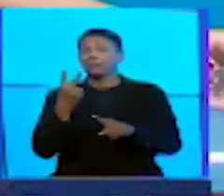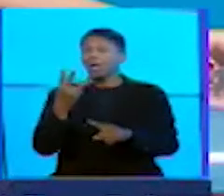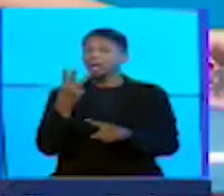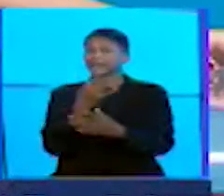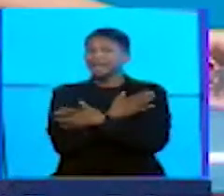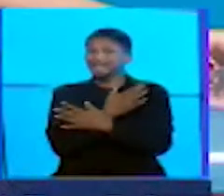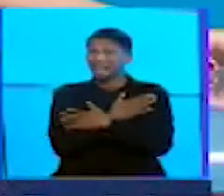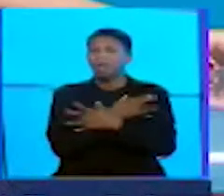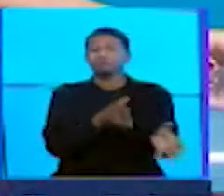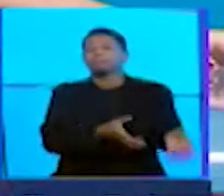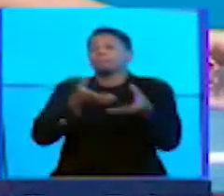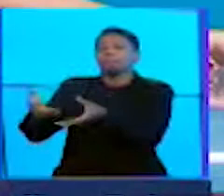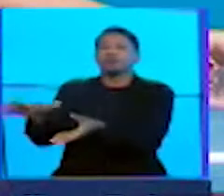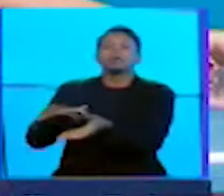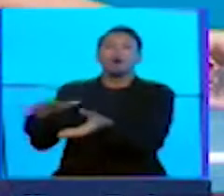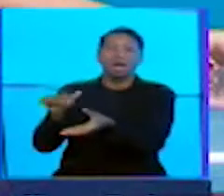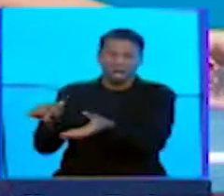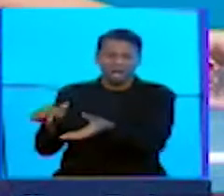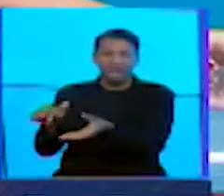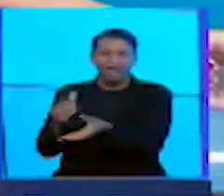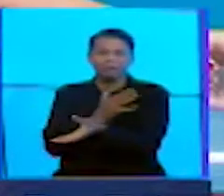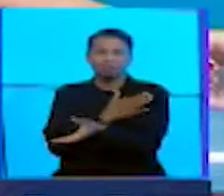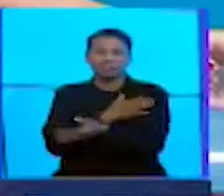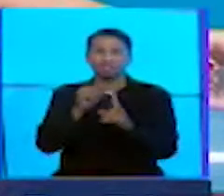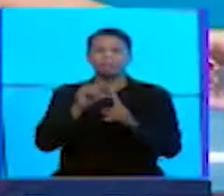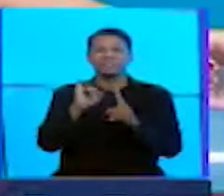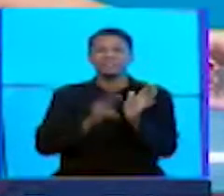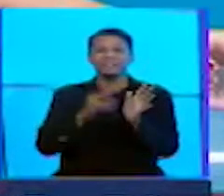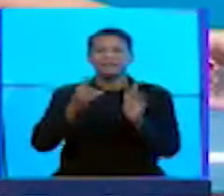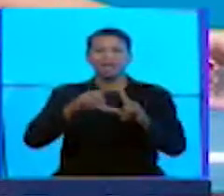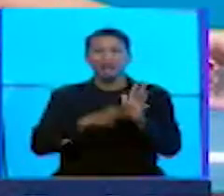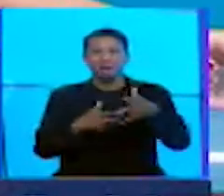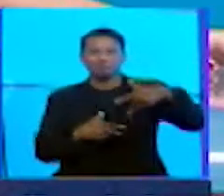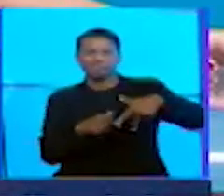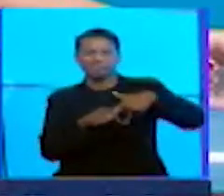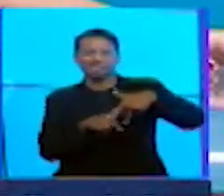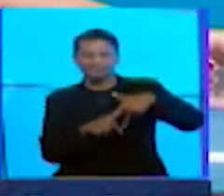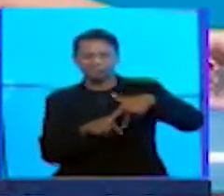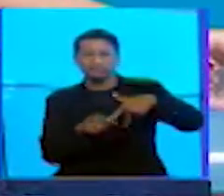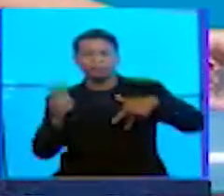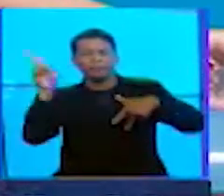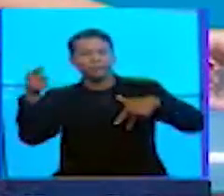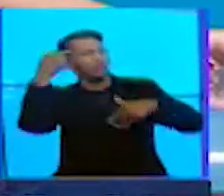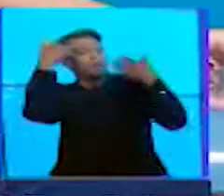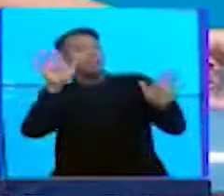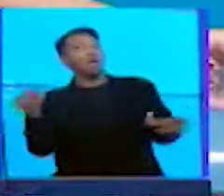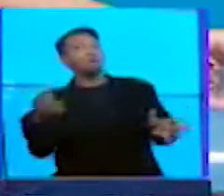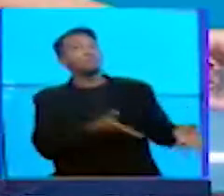pemakaman keluarga di Kabupaten Pinrang, Sulawesi Selatan, tanpa sepengetahuan pemerintah setempat.